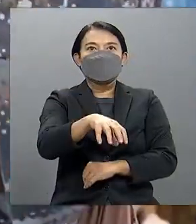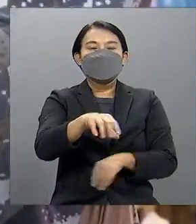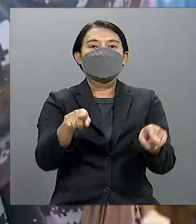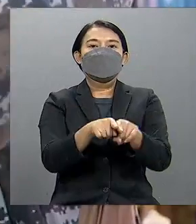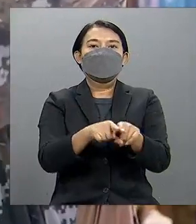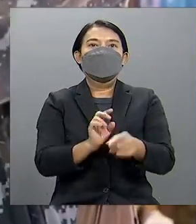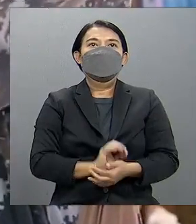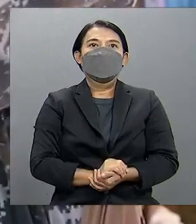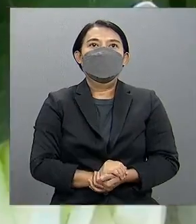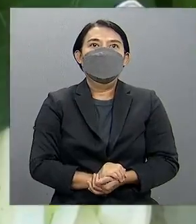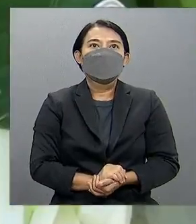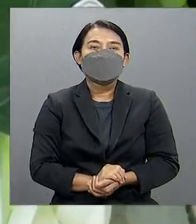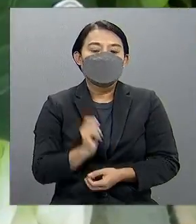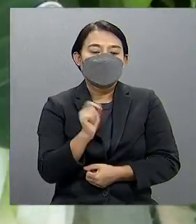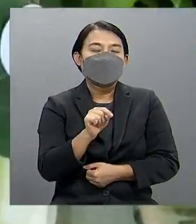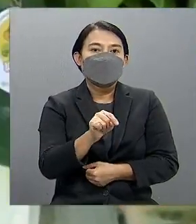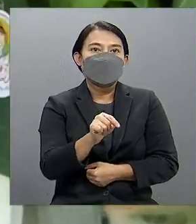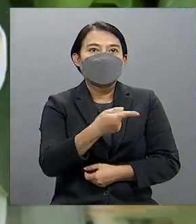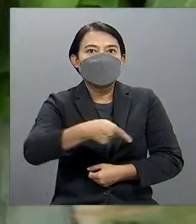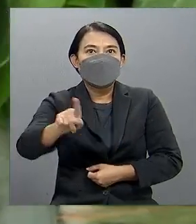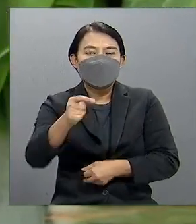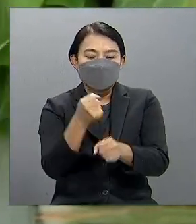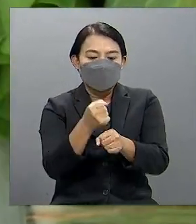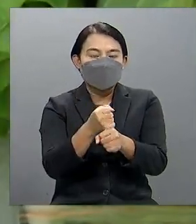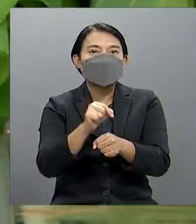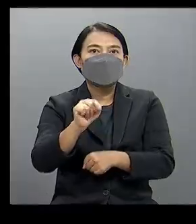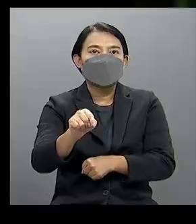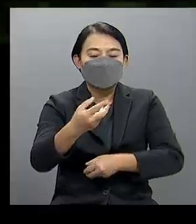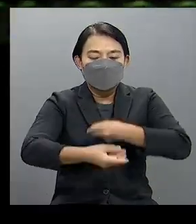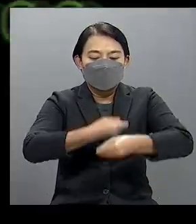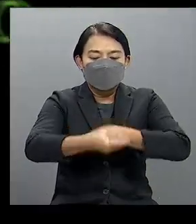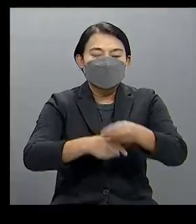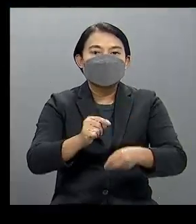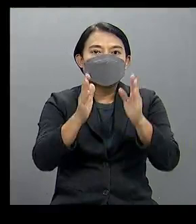จ้างให้เราไป เป็นจ๊อบส่วออบและก็มลค้าทั่ไป